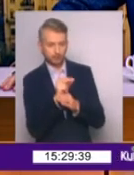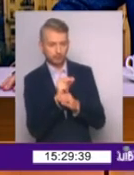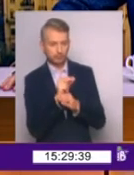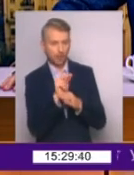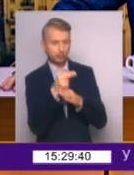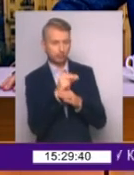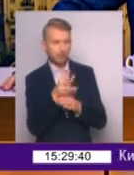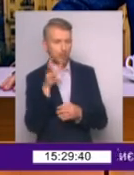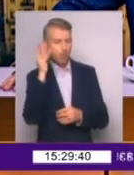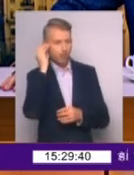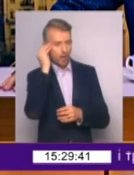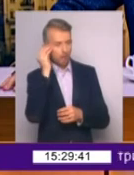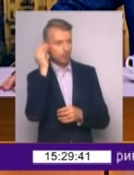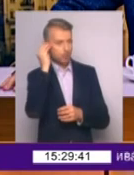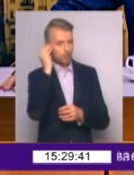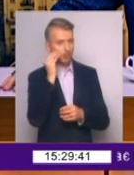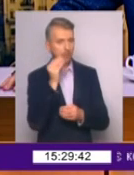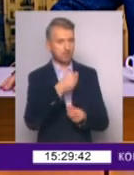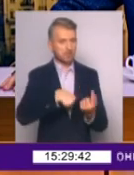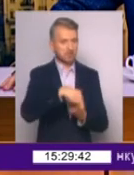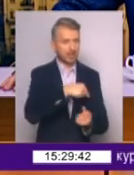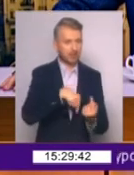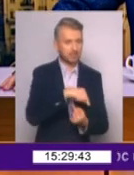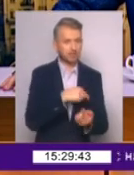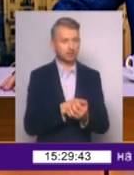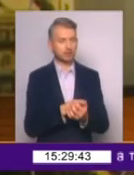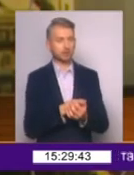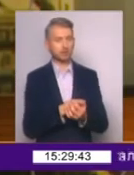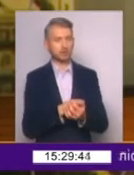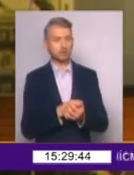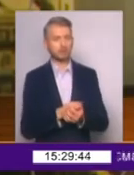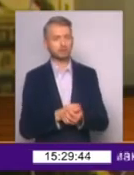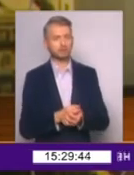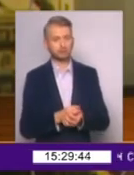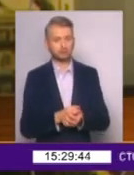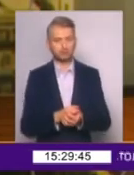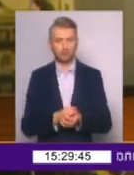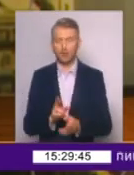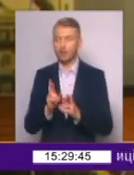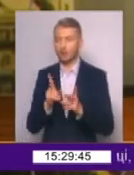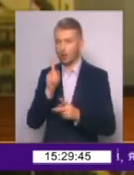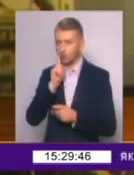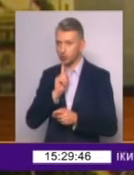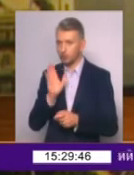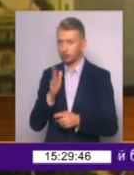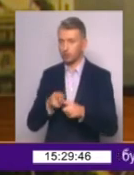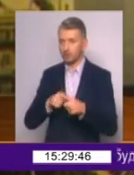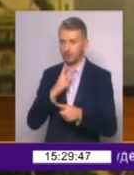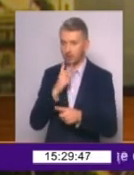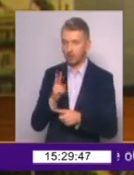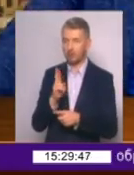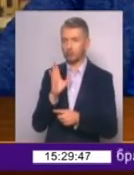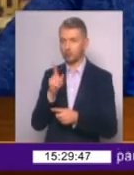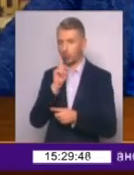корегування з врахуванням думки підприємців і депутатів. Тобто як зручніше буде це виглядати, як зручніше буде